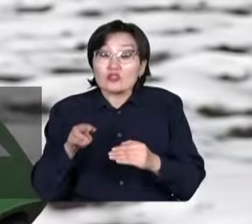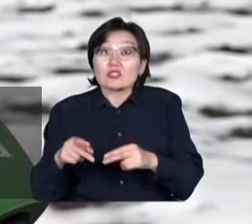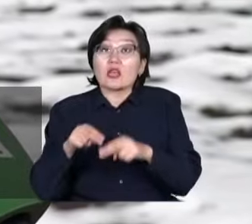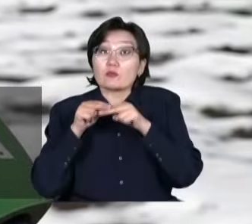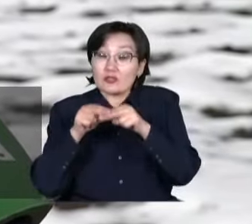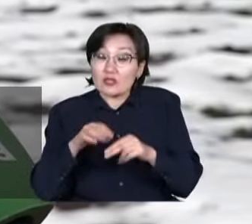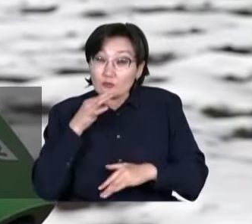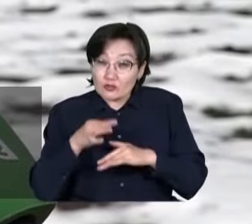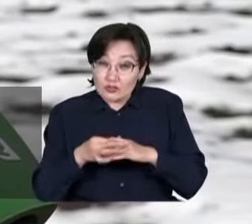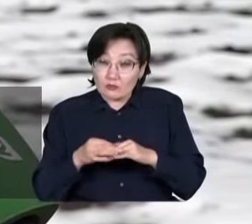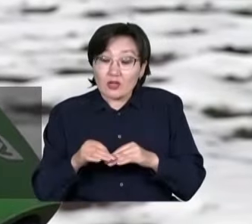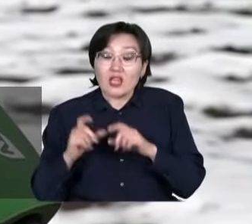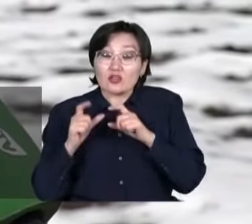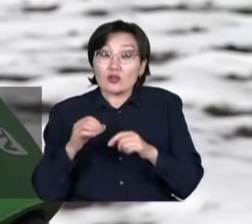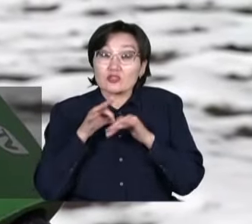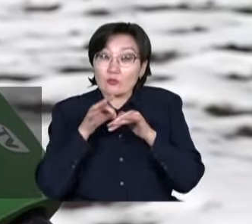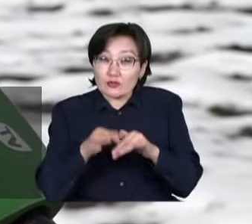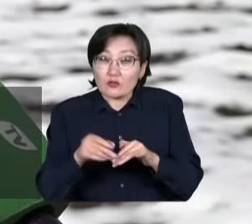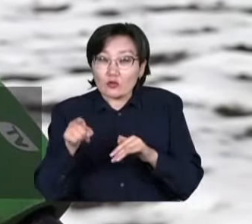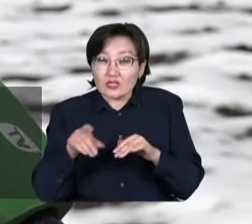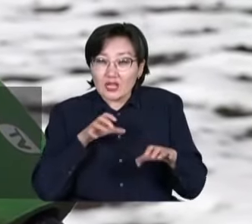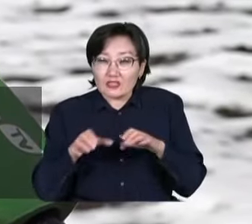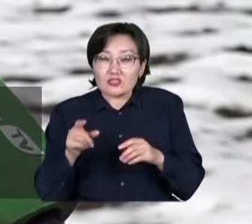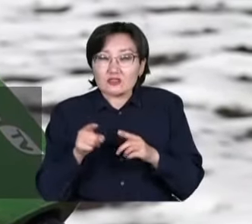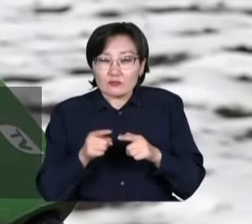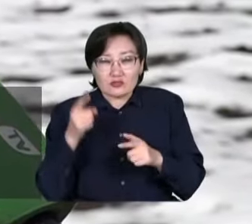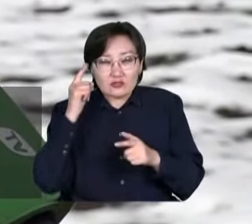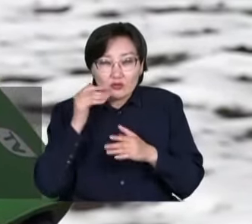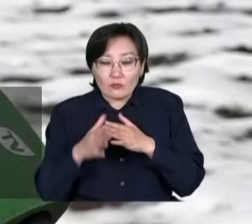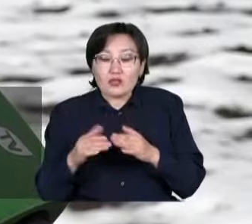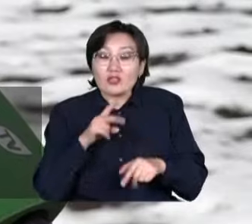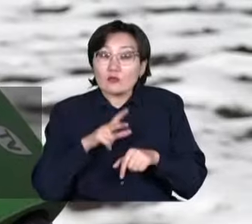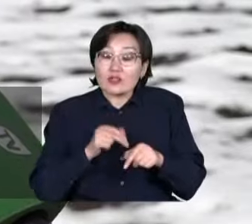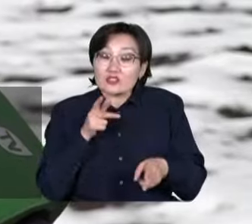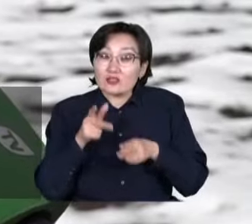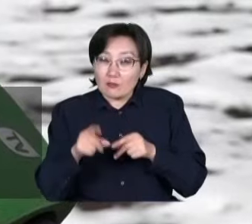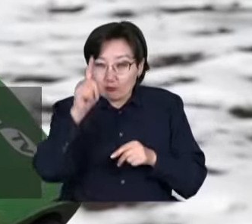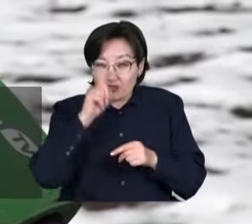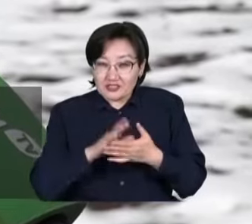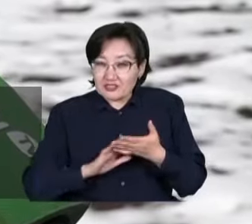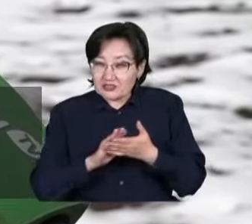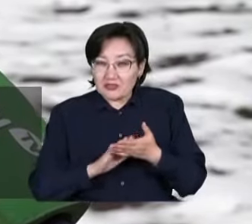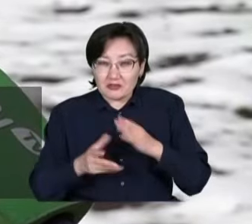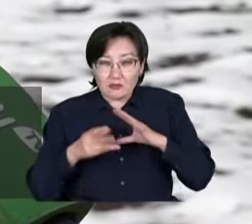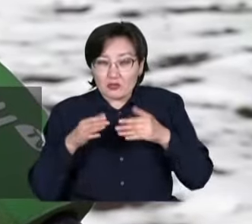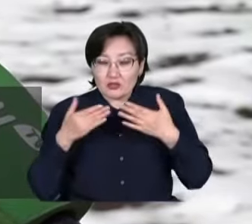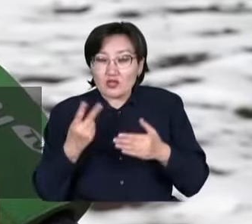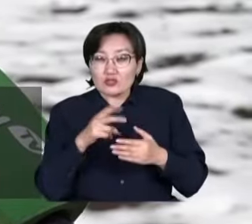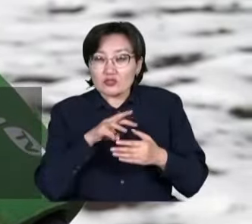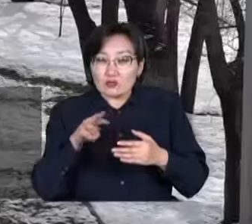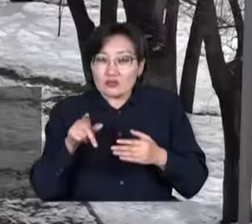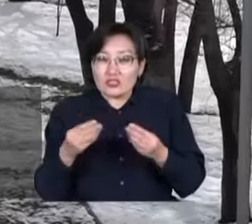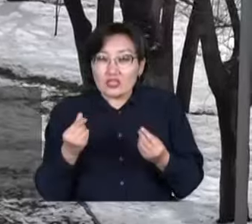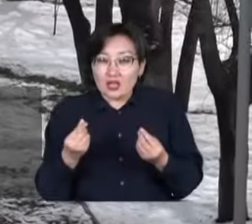берді. Тасымалдаушылардың алаяқ екенін сонда ғана түсіндім. Полицияларға арыздандым, міне, енді бір ай өтті, бірақ еш хабар жоқ. 20 миллион теңгенің көлігі